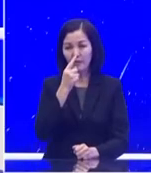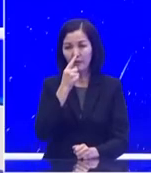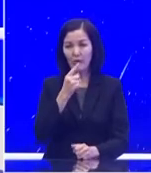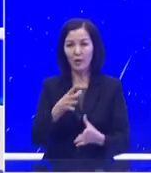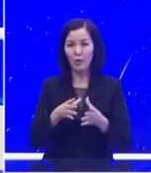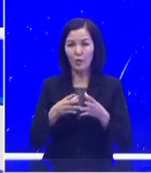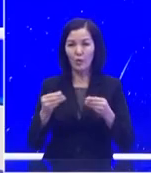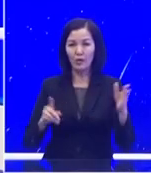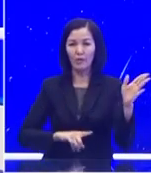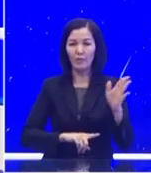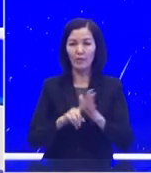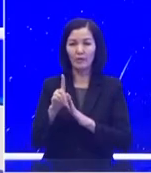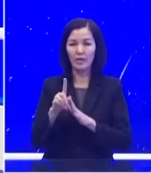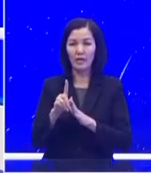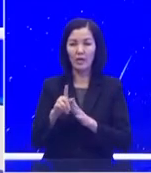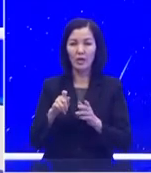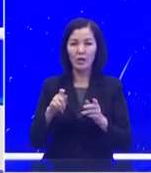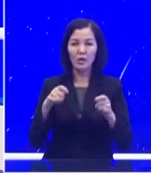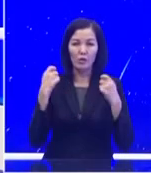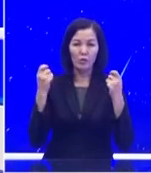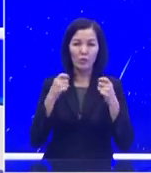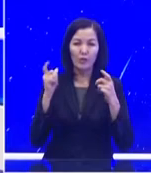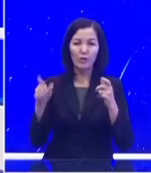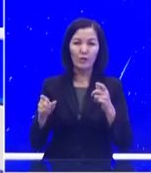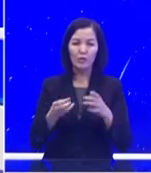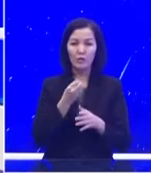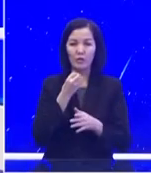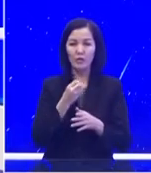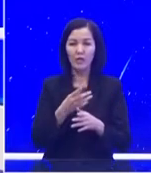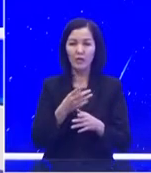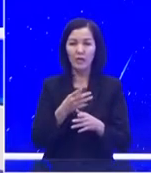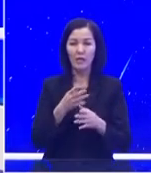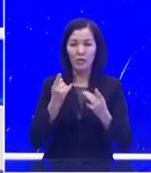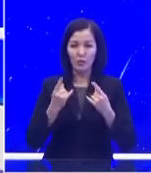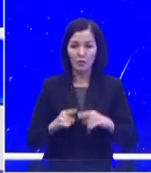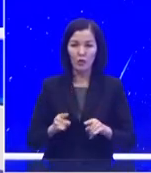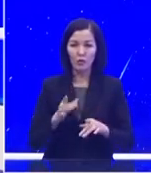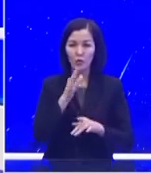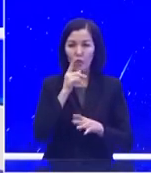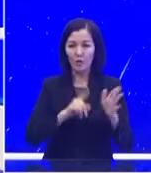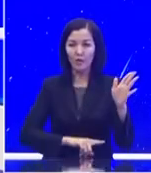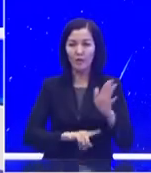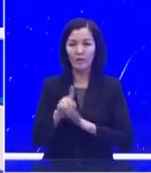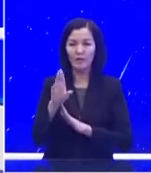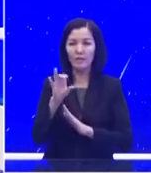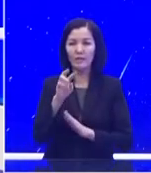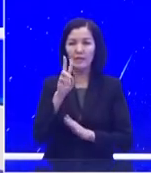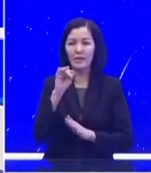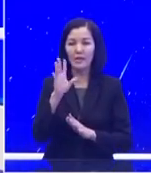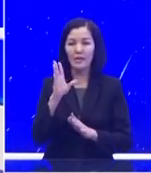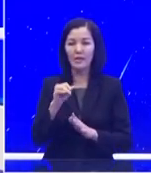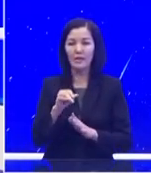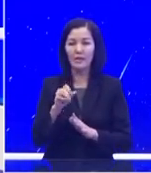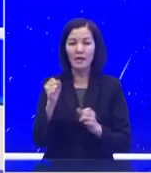Көктем қырасында шопандар үшін нағыз қарбылашақ. Амал төлдету науқаны жақын. Бұл қатарда сарқандық шаруалар бар. Қыстан